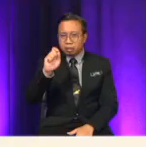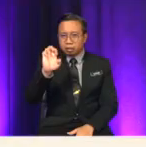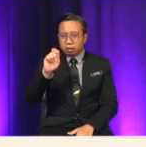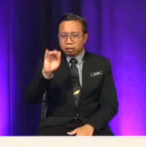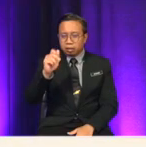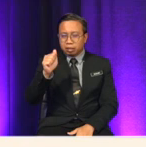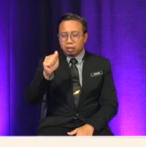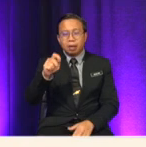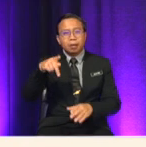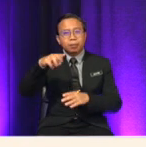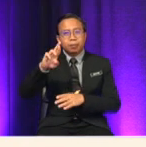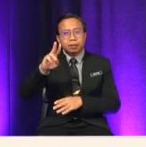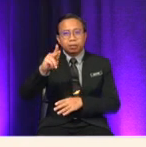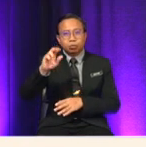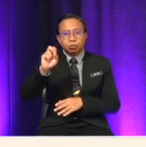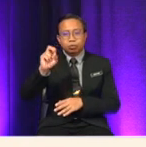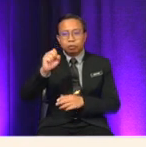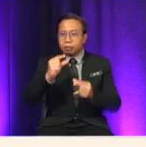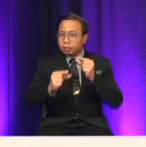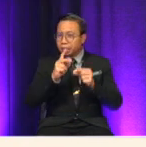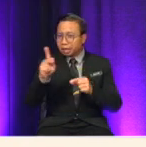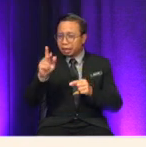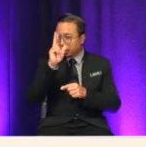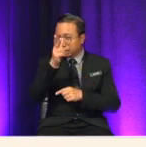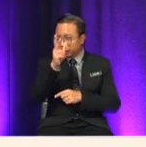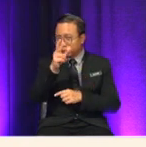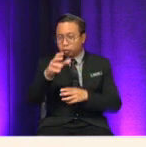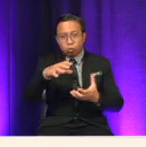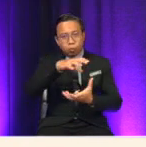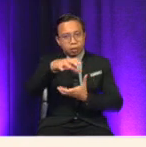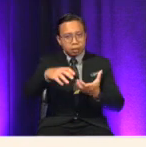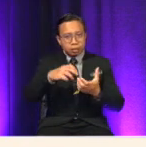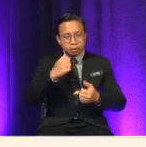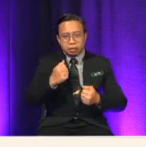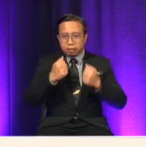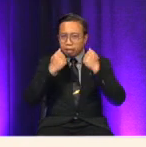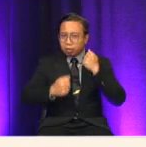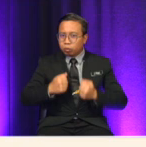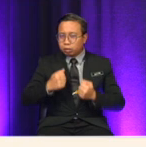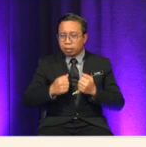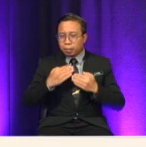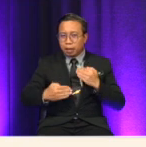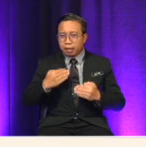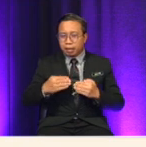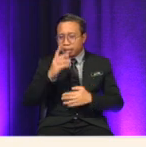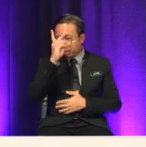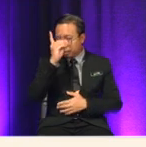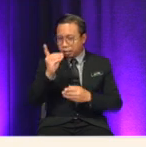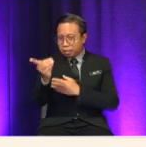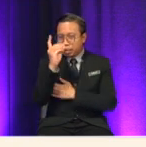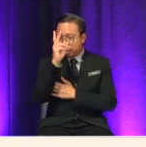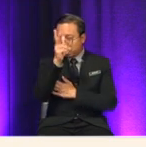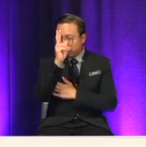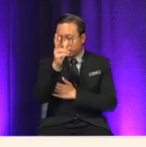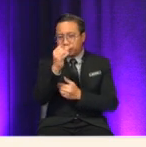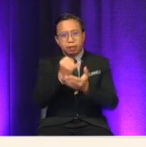juga pergerakan kreatif. A, kombinasi antara pergerakan anggota badan, irama dan daya kreativiti untuk melahirkan insan